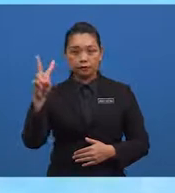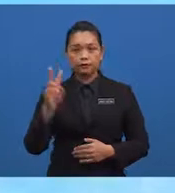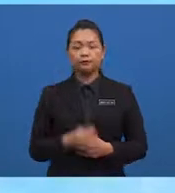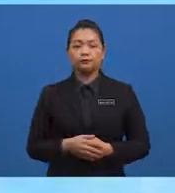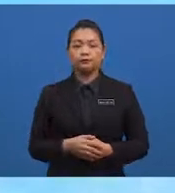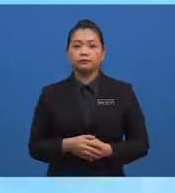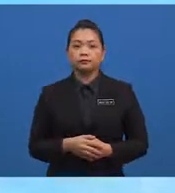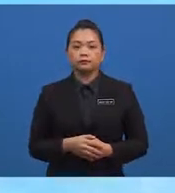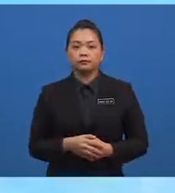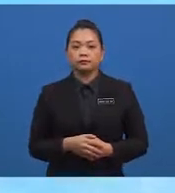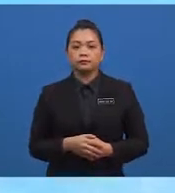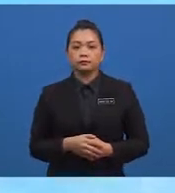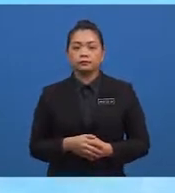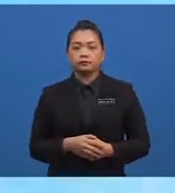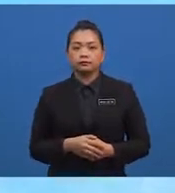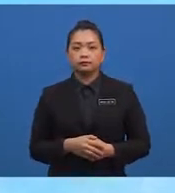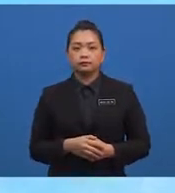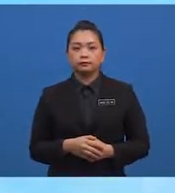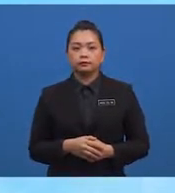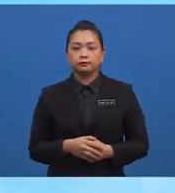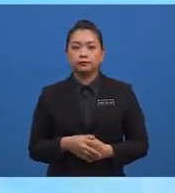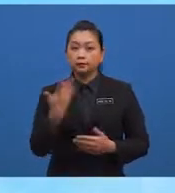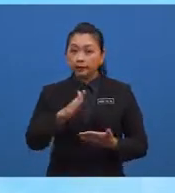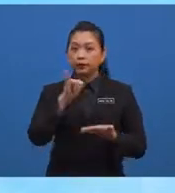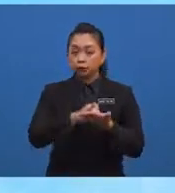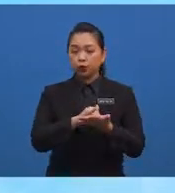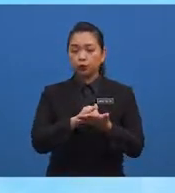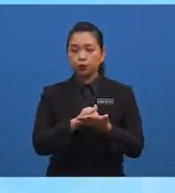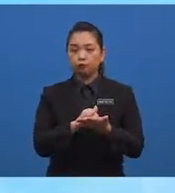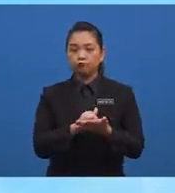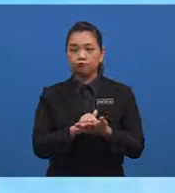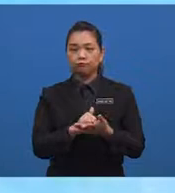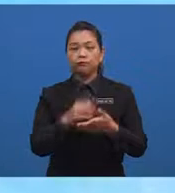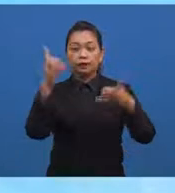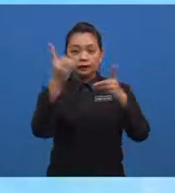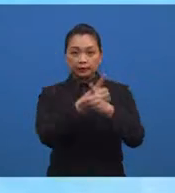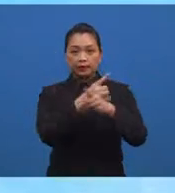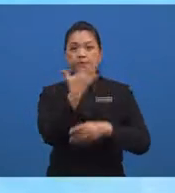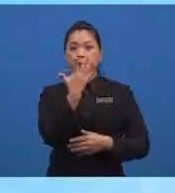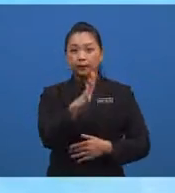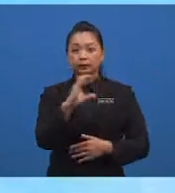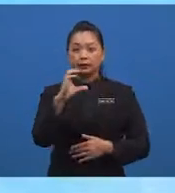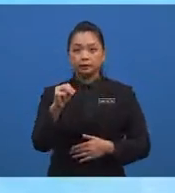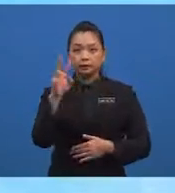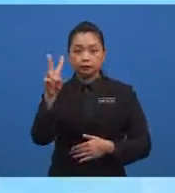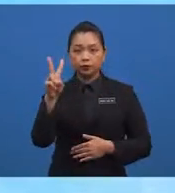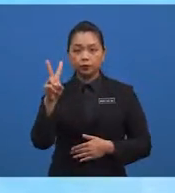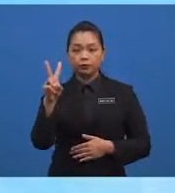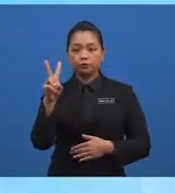persegi. Langkah ketiga, darabkan 15 cm persegi dengan